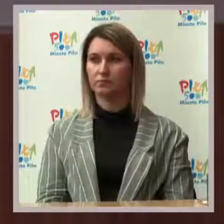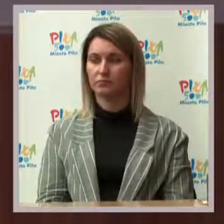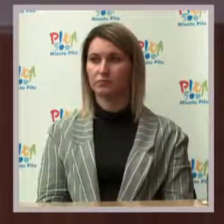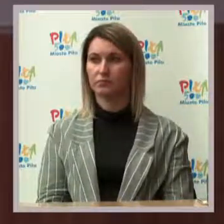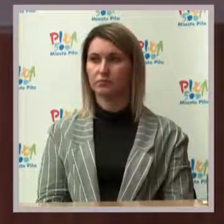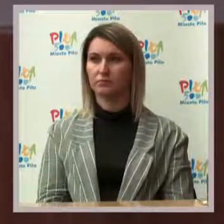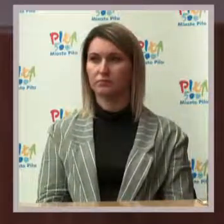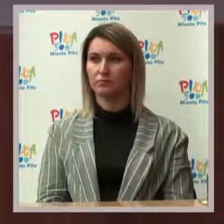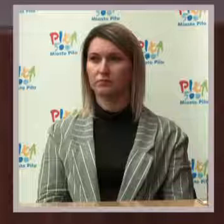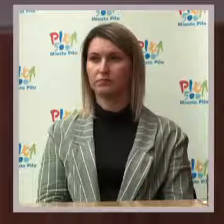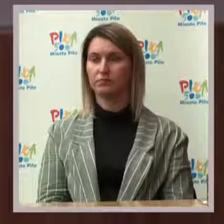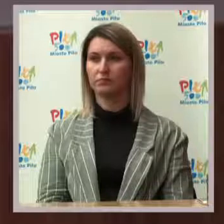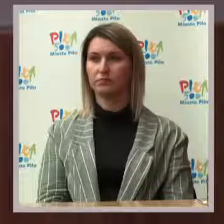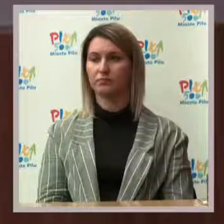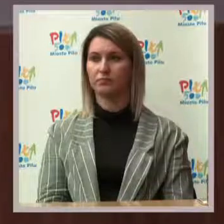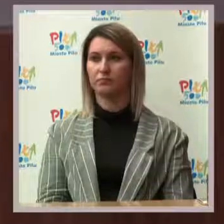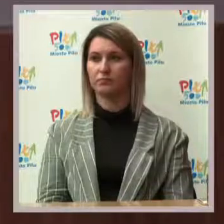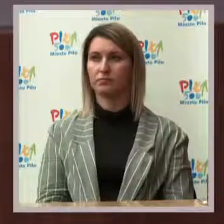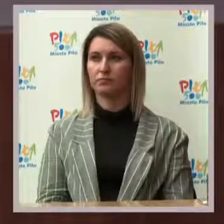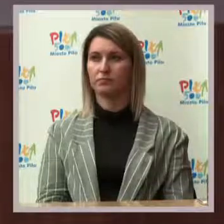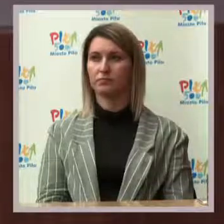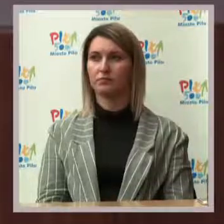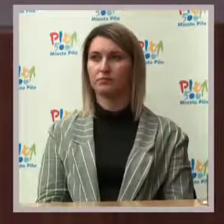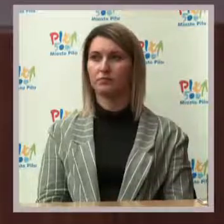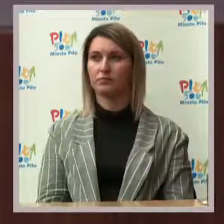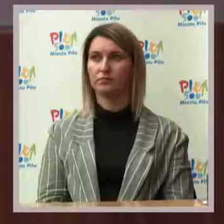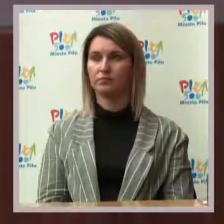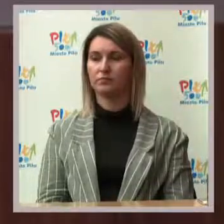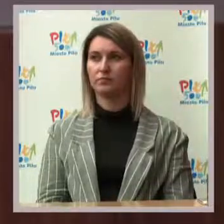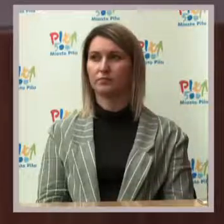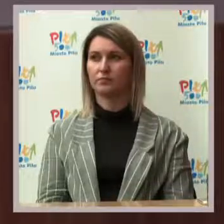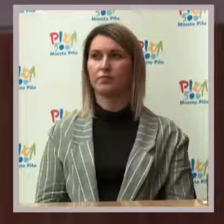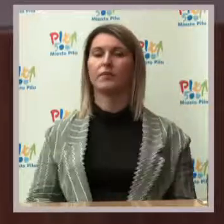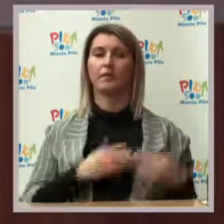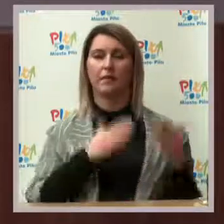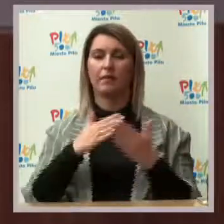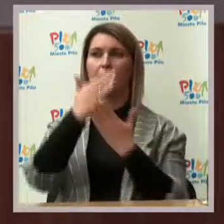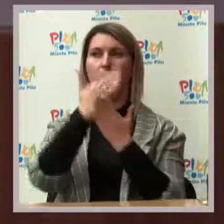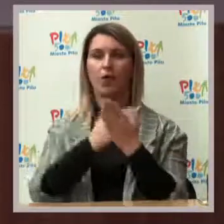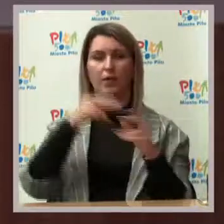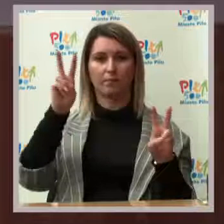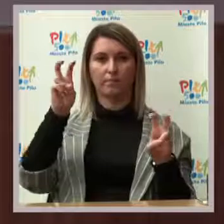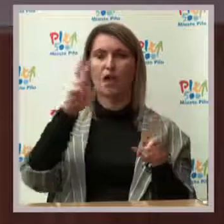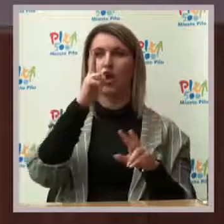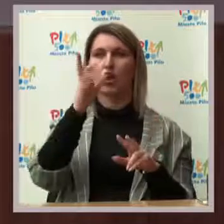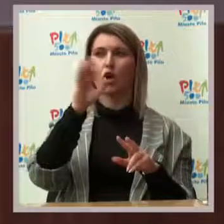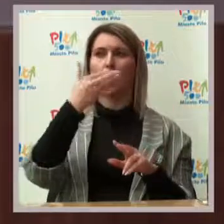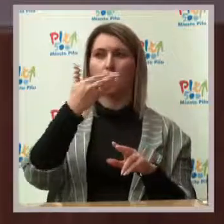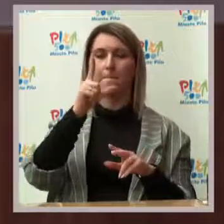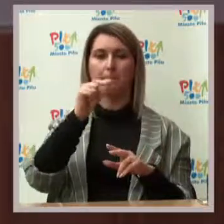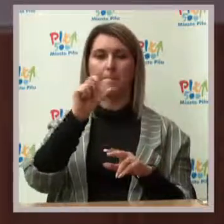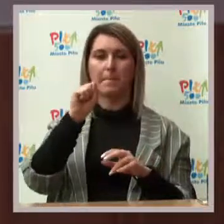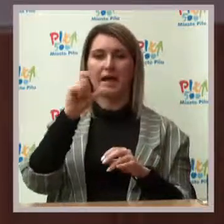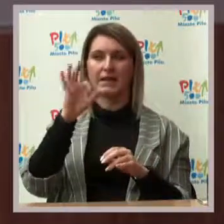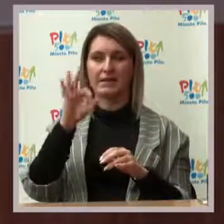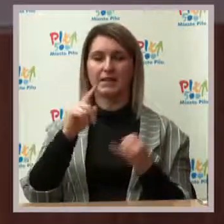osoby niepełnosprawnej pod opieką. Czas na również kompas, na pasję, to programy,